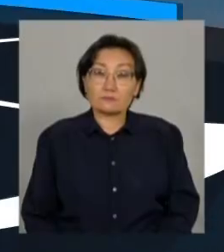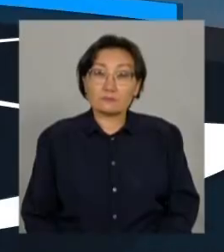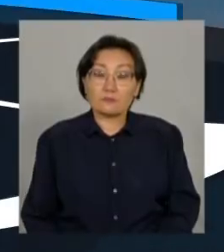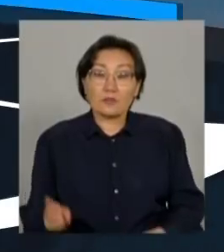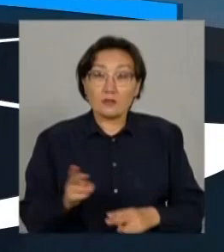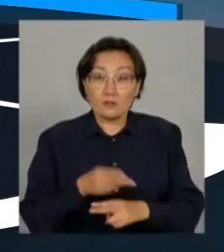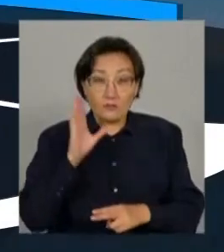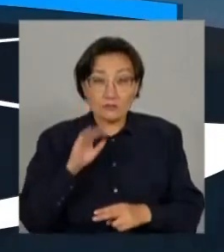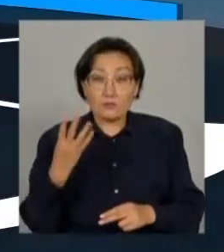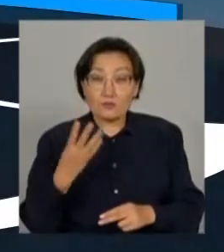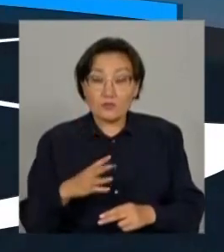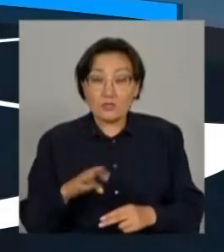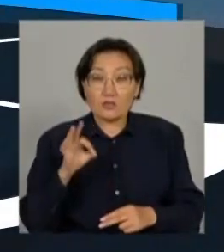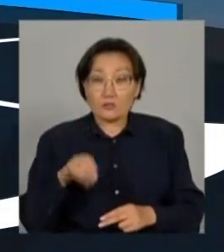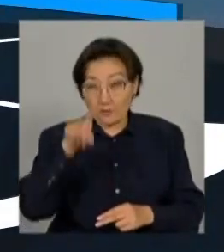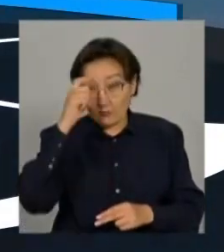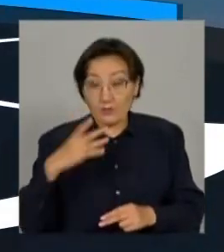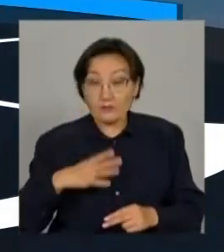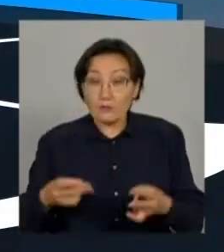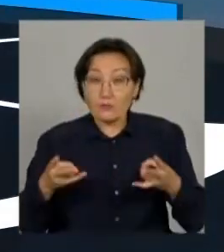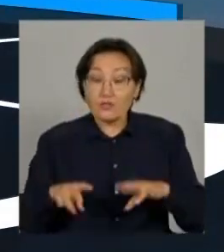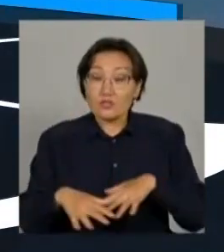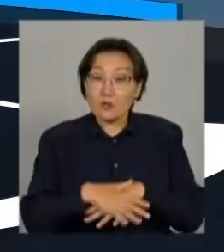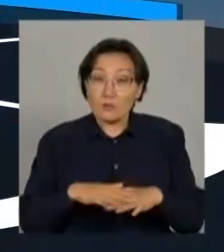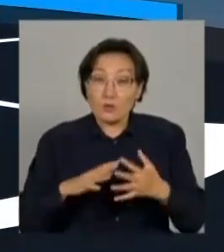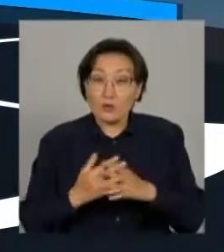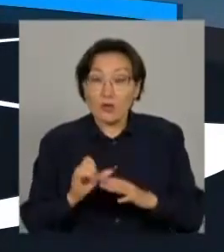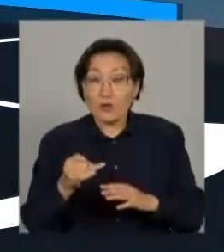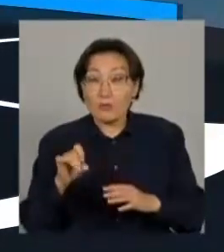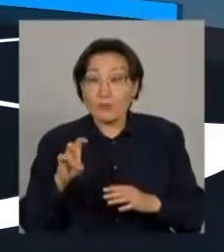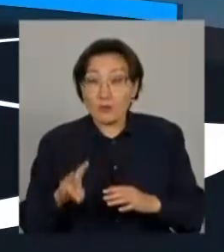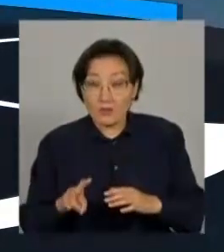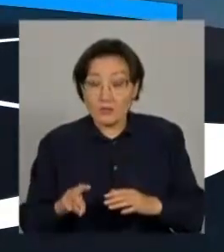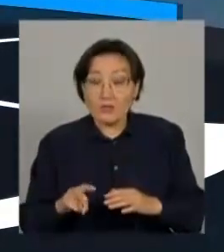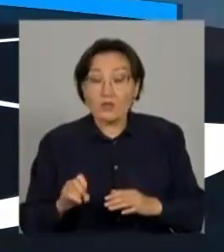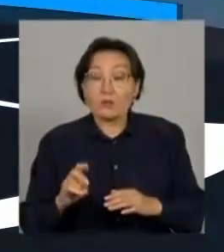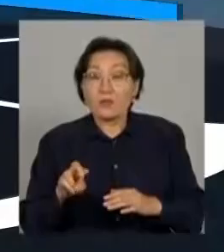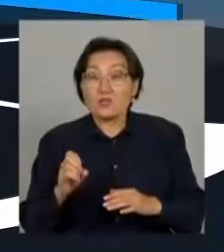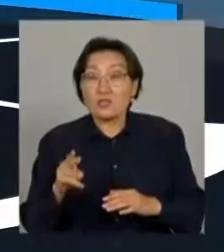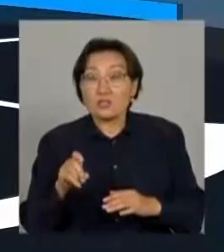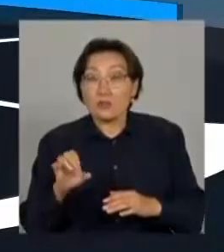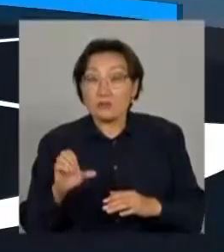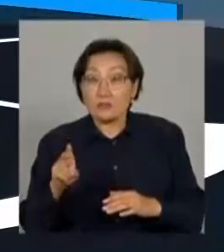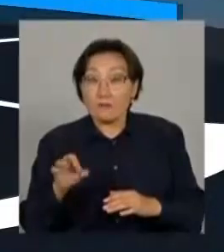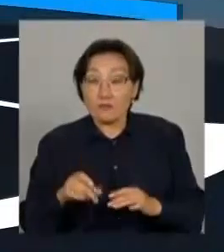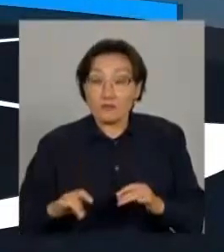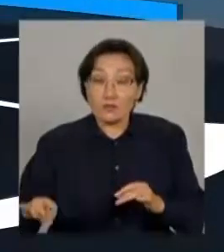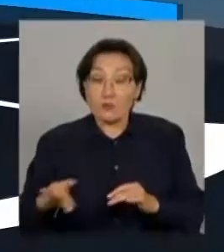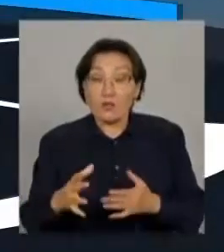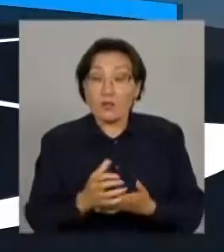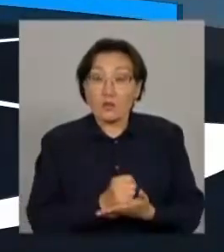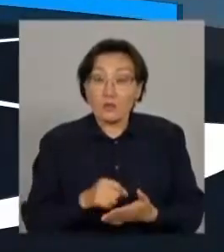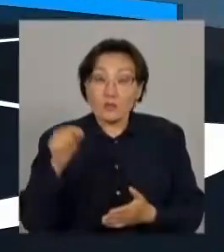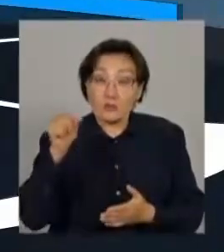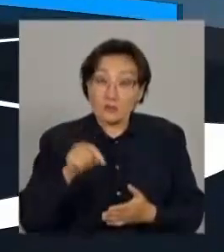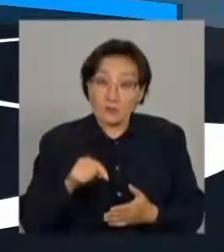Без воды в 40-градусную жару вынуждены оставаться жители села Аймен Енбекши Казахского района. Местные говорят, напор воды в кране